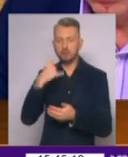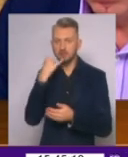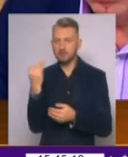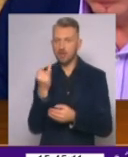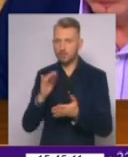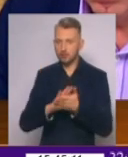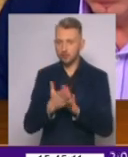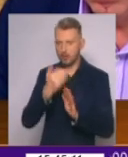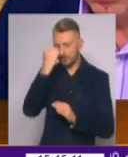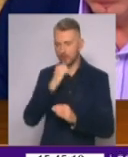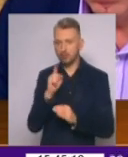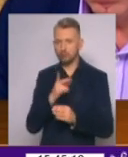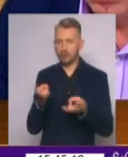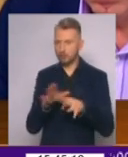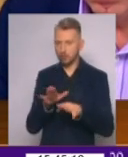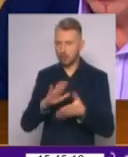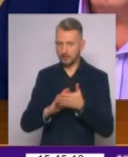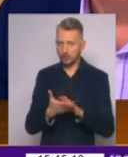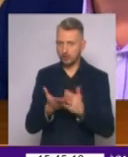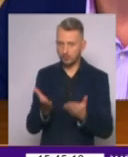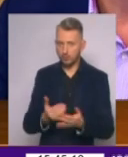ситуація, дякую, що не полишаєте її. Прошу.